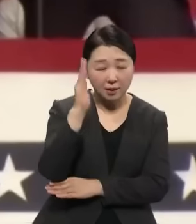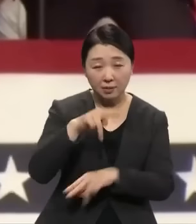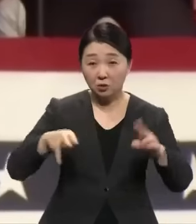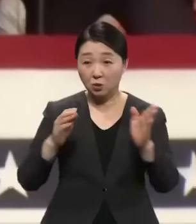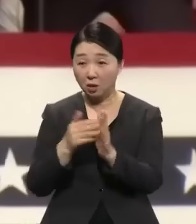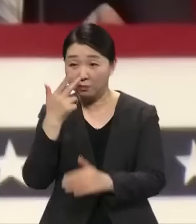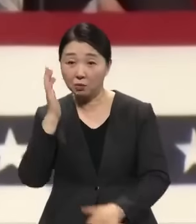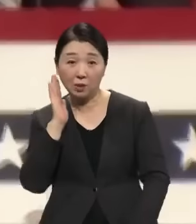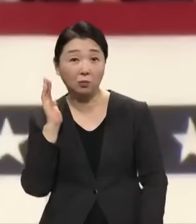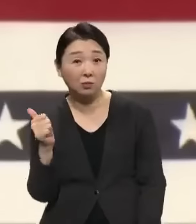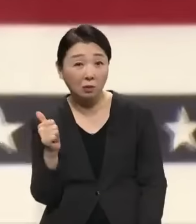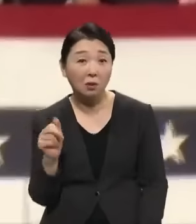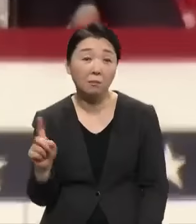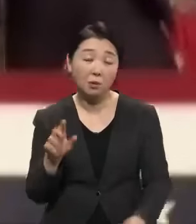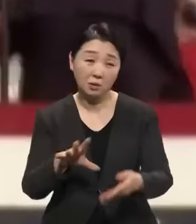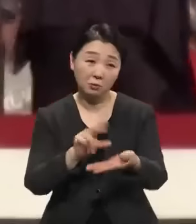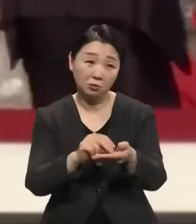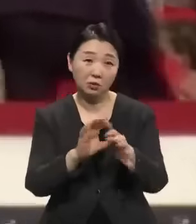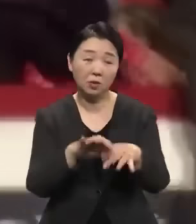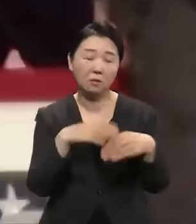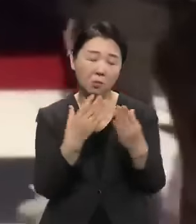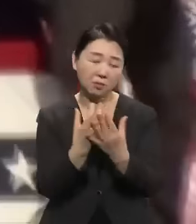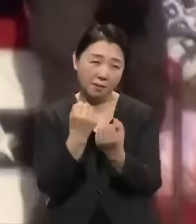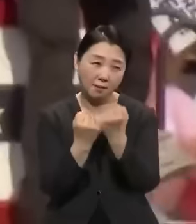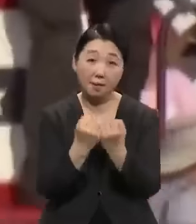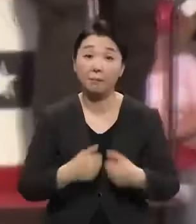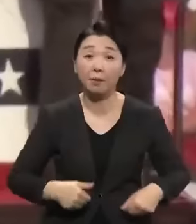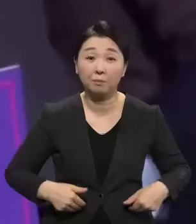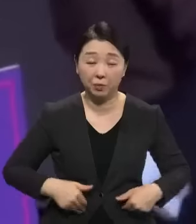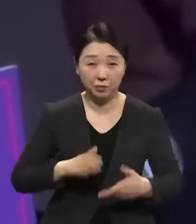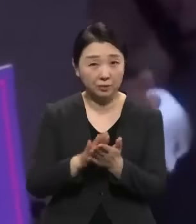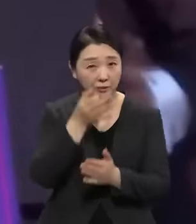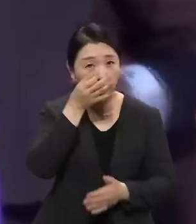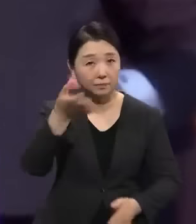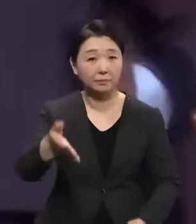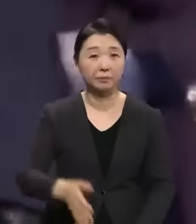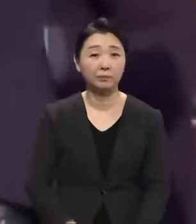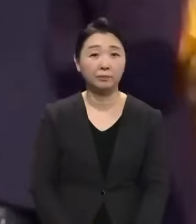대통령은이 문제에 대해서도 해명을 해야 했는데 직접 들어보시죠